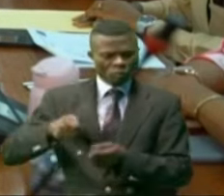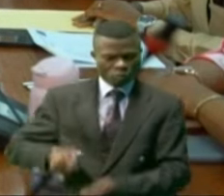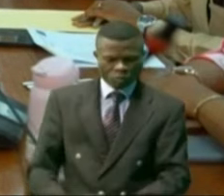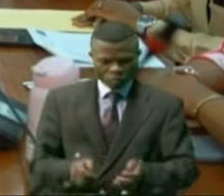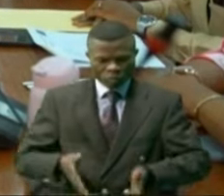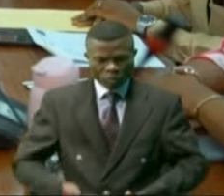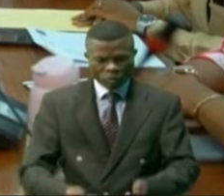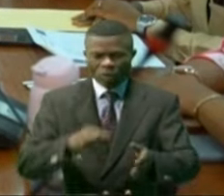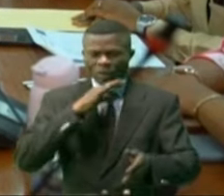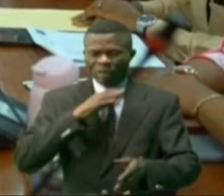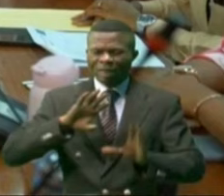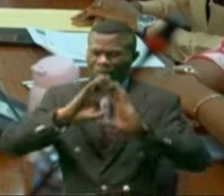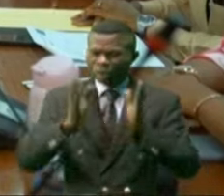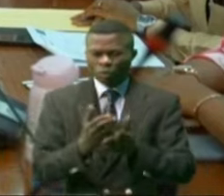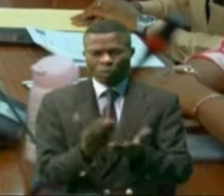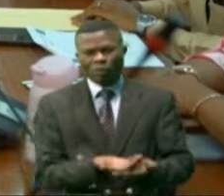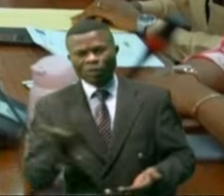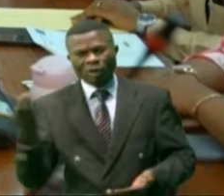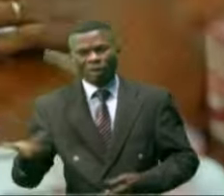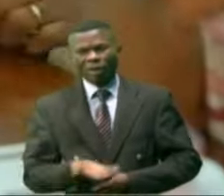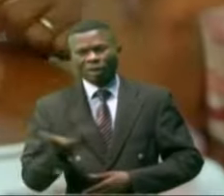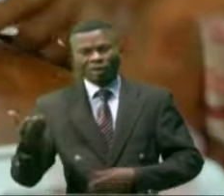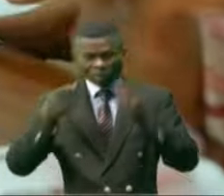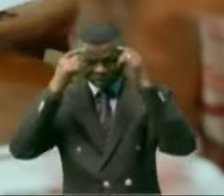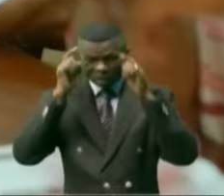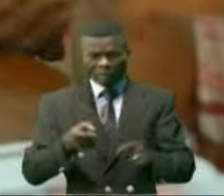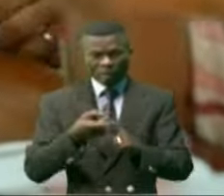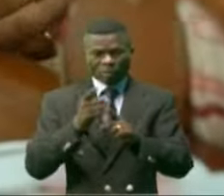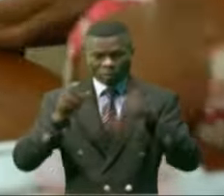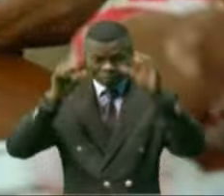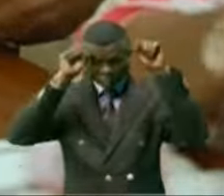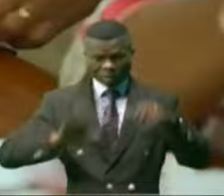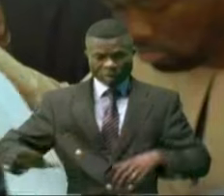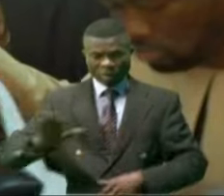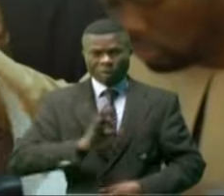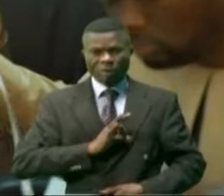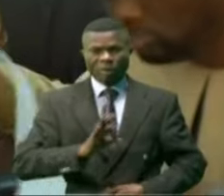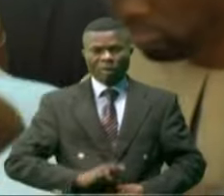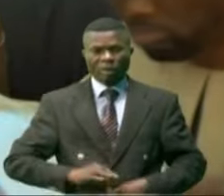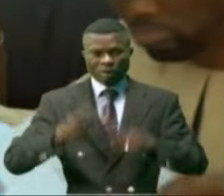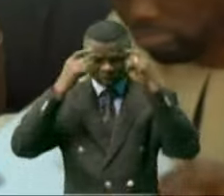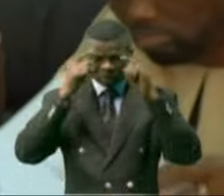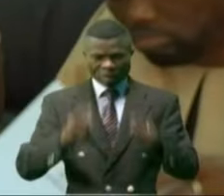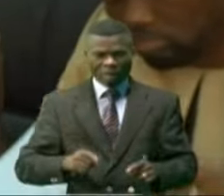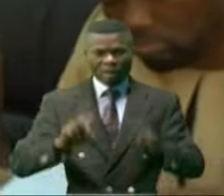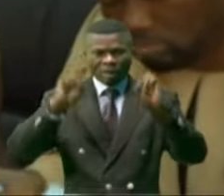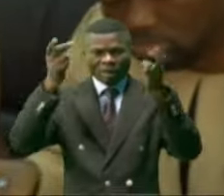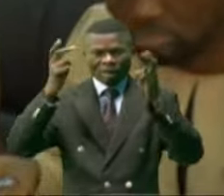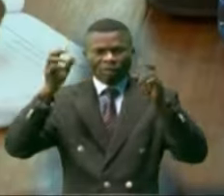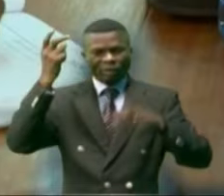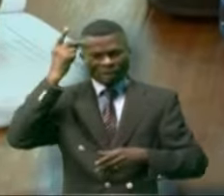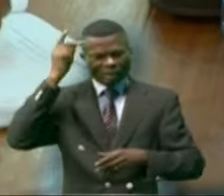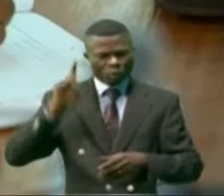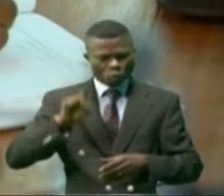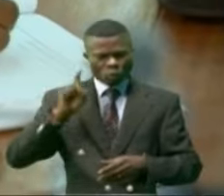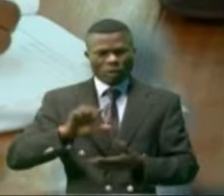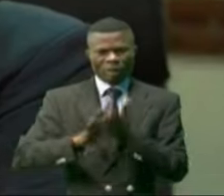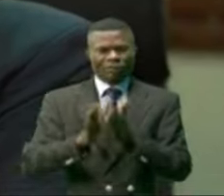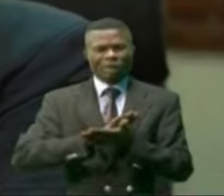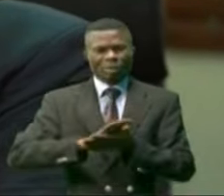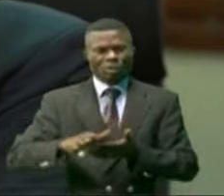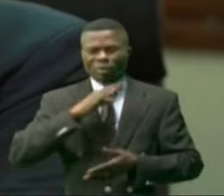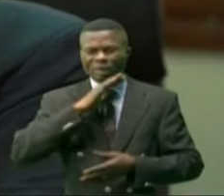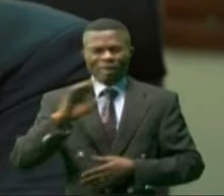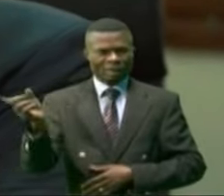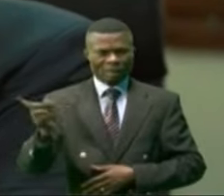Cette instruction du président de la République, Félix-Antoine Tshisekedi Tshilombo, qui tient à la propriété de la capitale de la République démocratique du